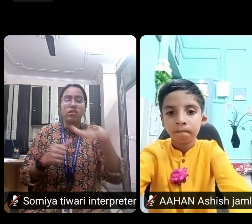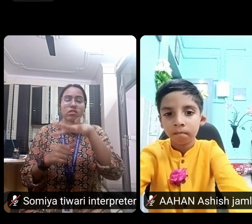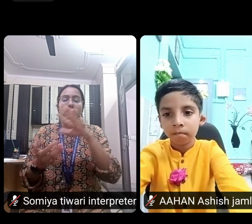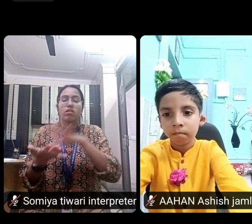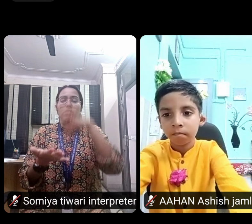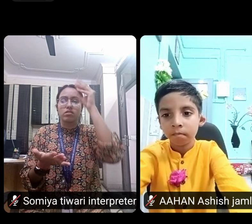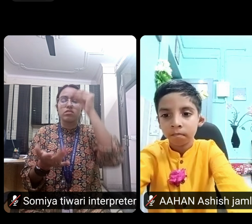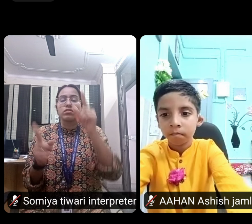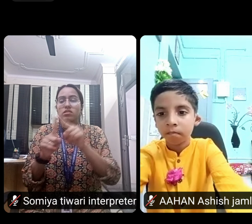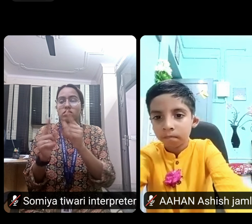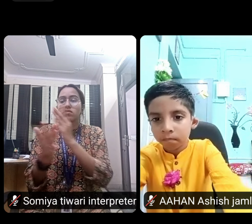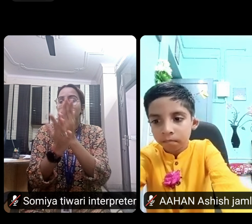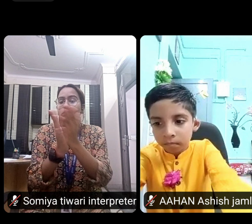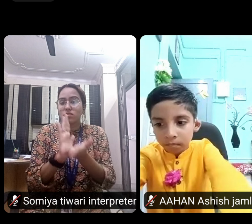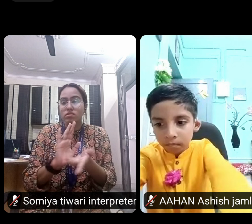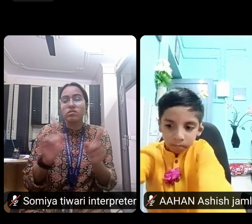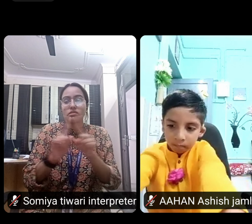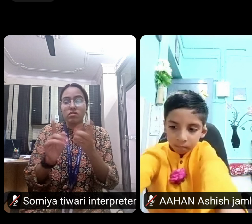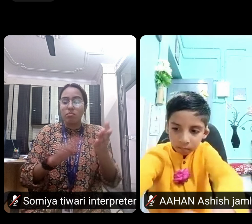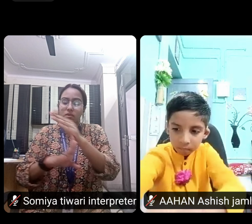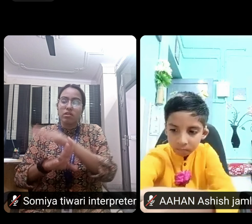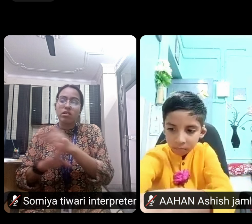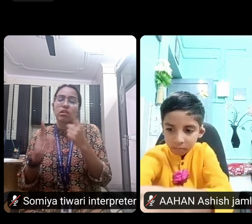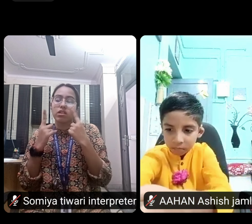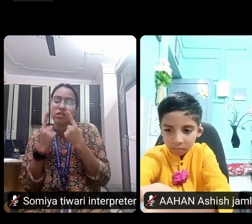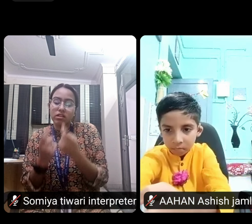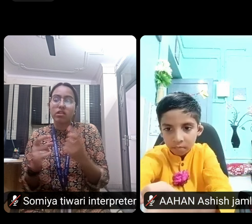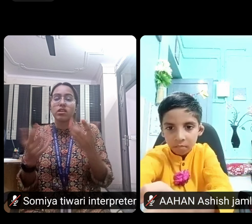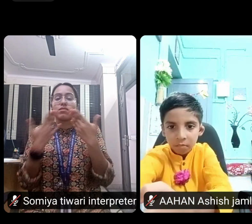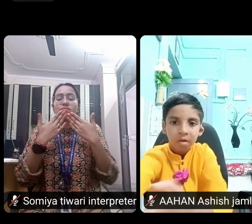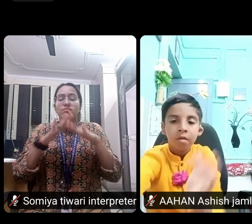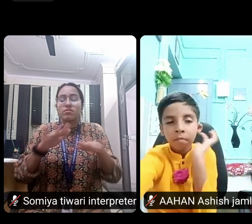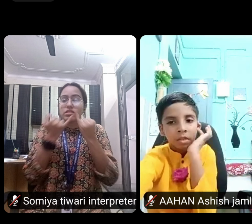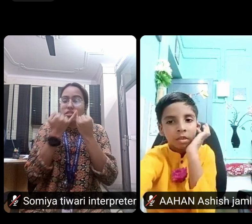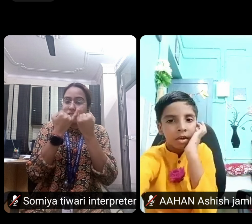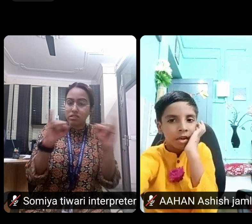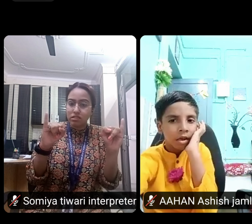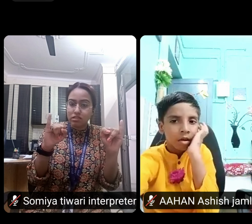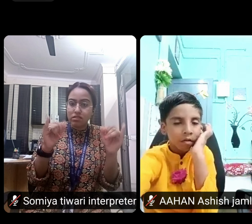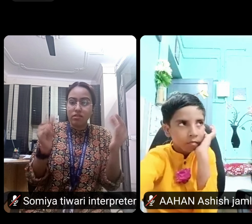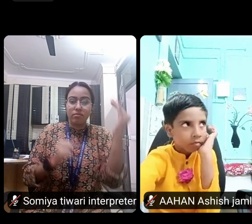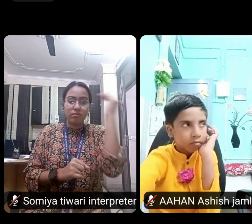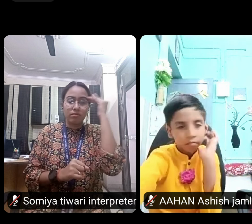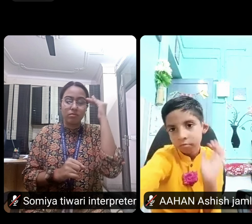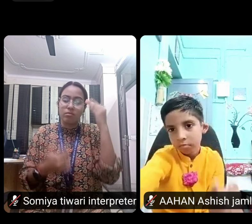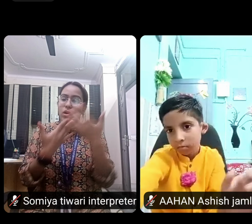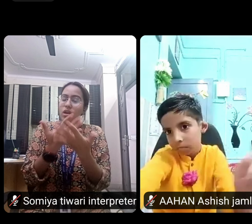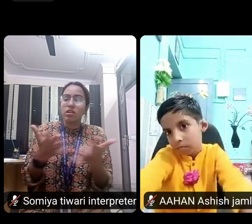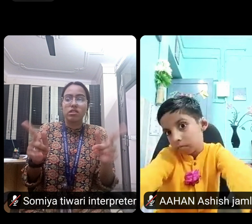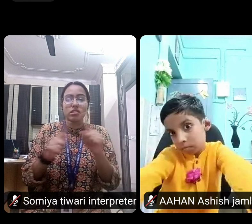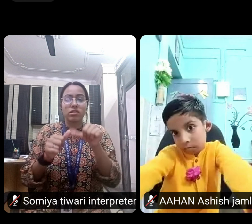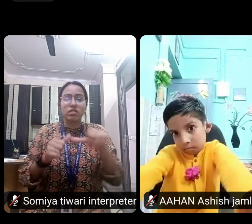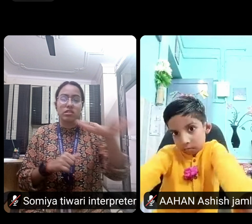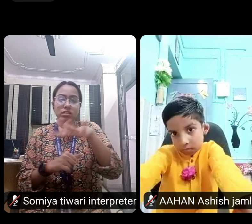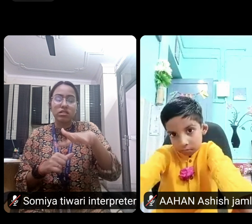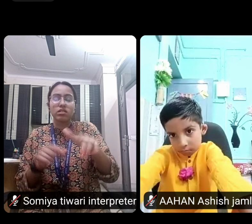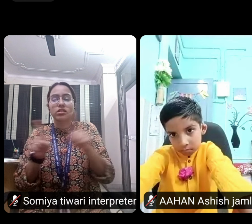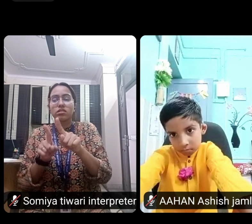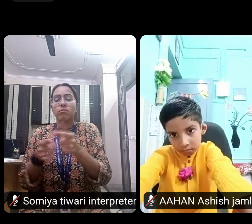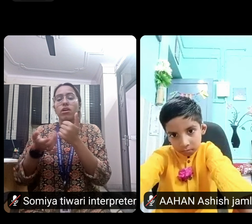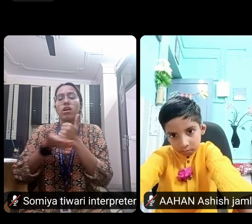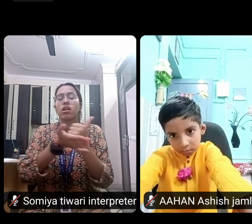की अर्ली इंटरवेंशन हो सके, बच्चा इंडिपेंडेंट हो सके हर एरिया में, और बच्चे को सहायता मिल